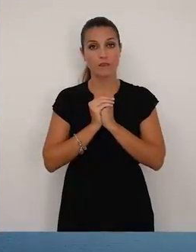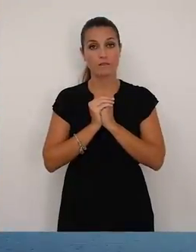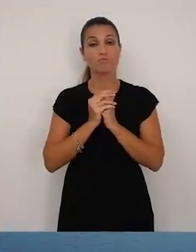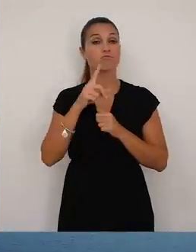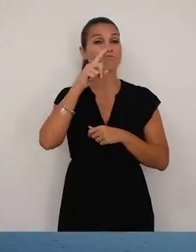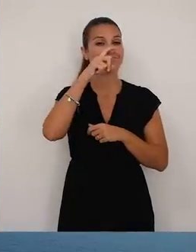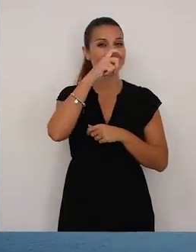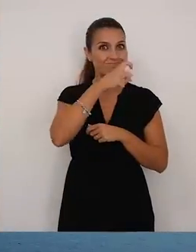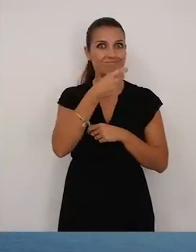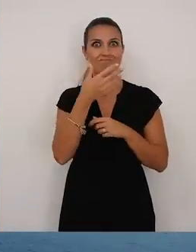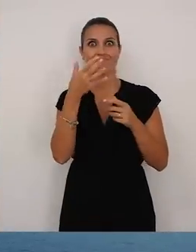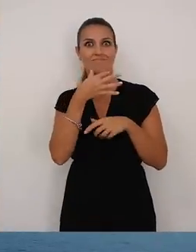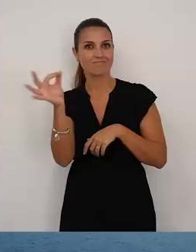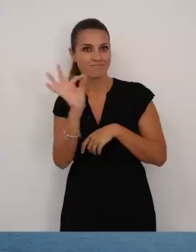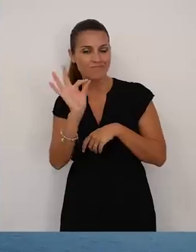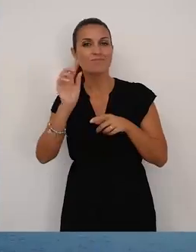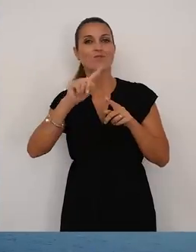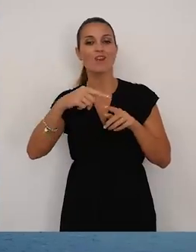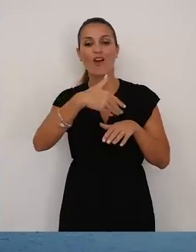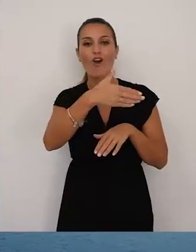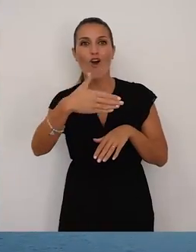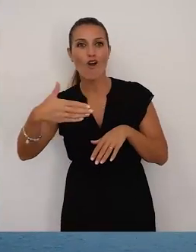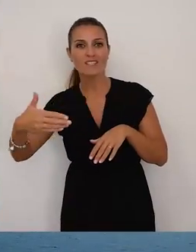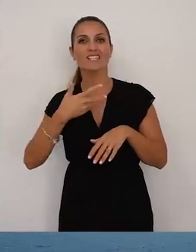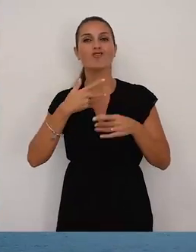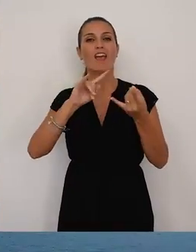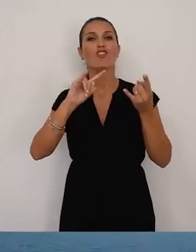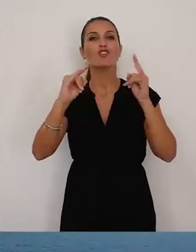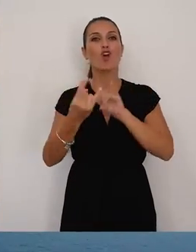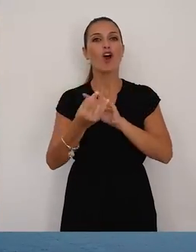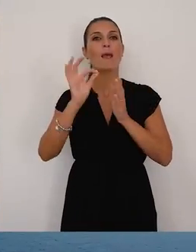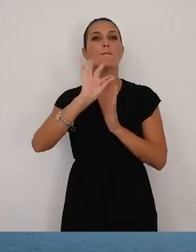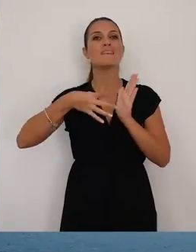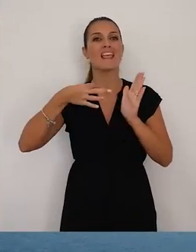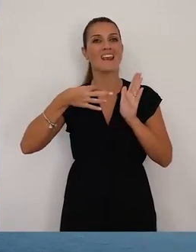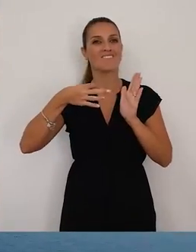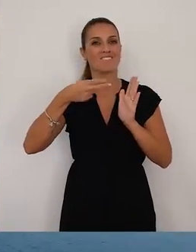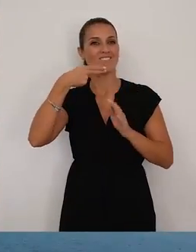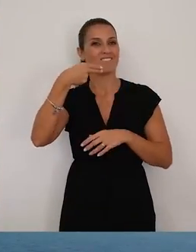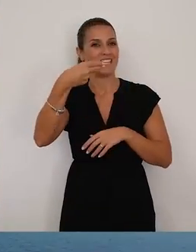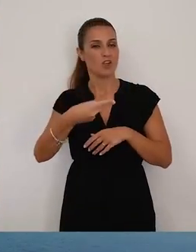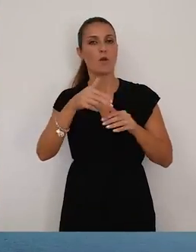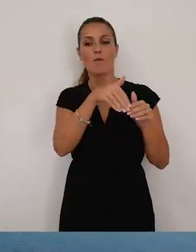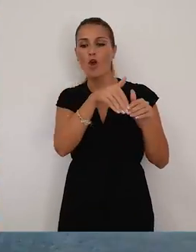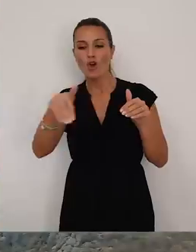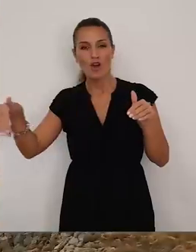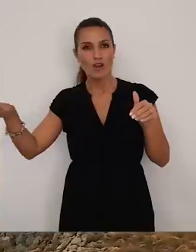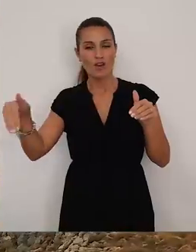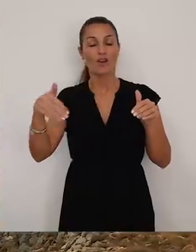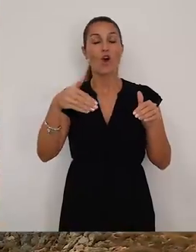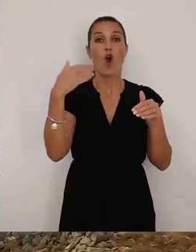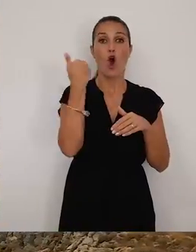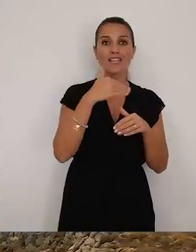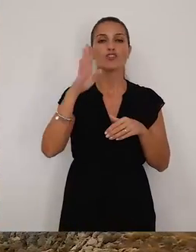Le meraviglie e le curiosità continuano anche sulla costa orientale, dove si staglia la torre costiera Minervino, collocata sulla